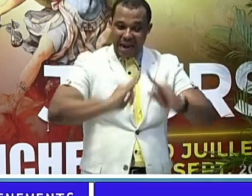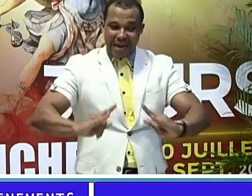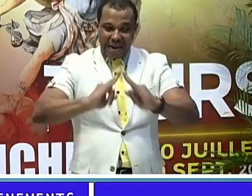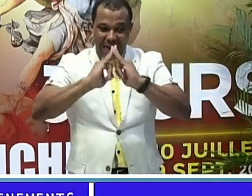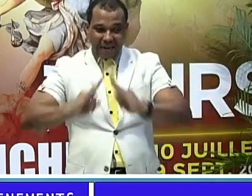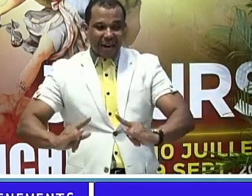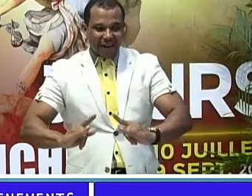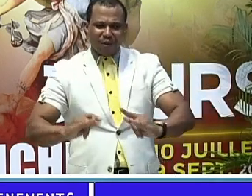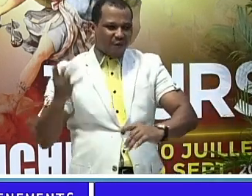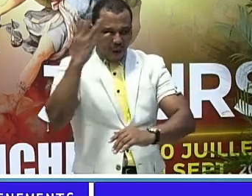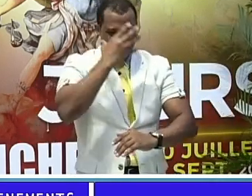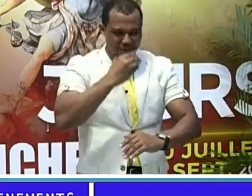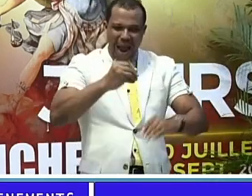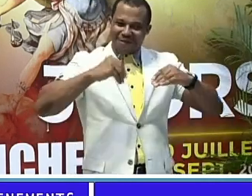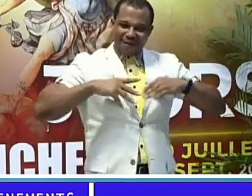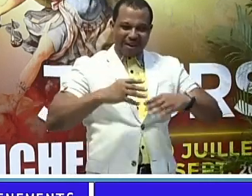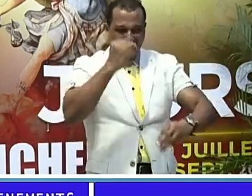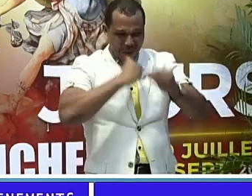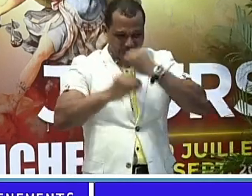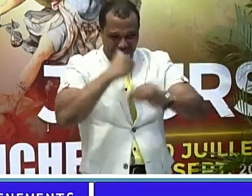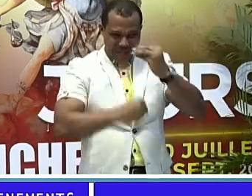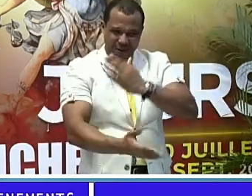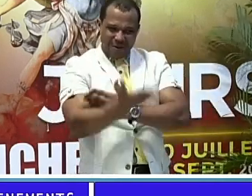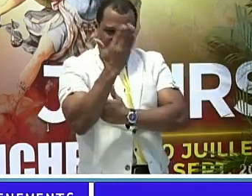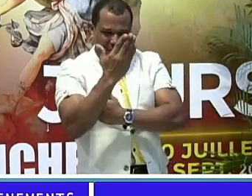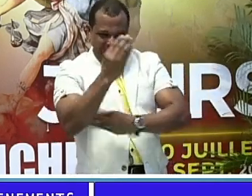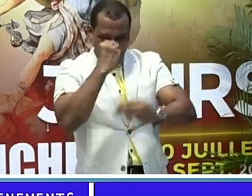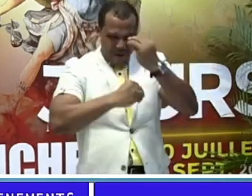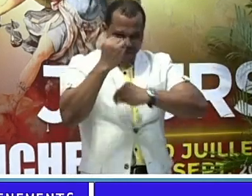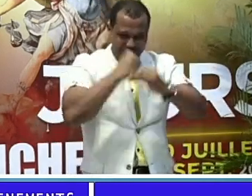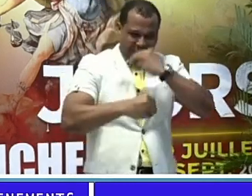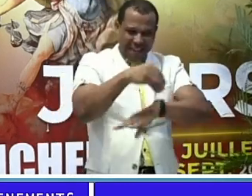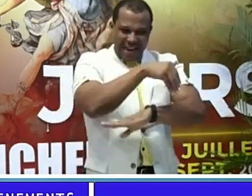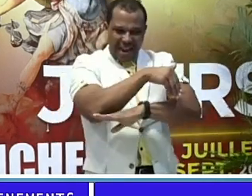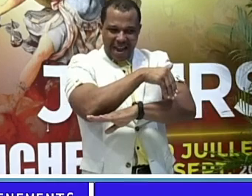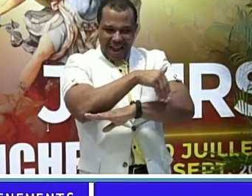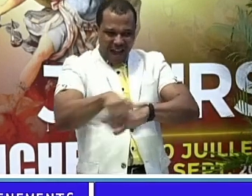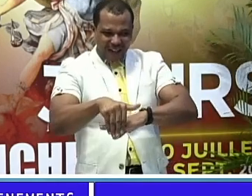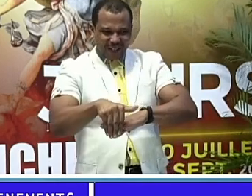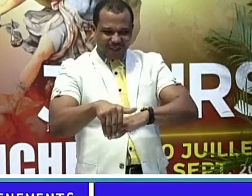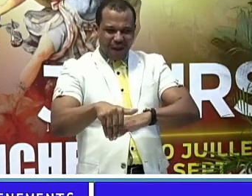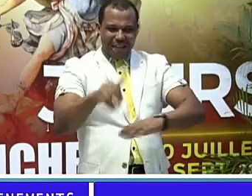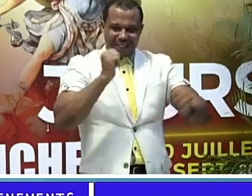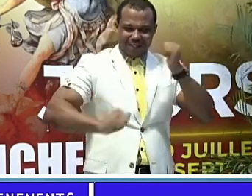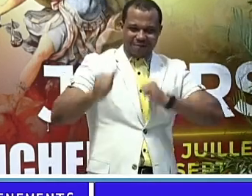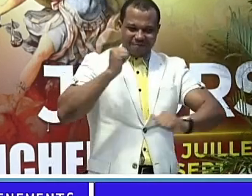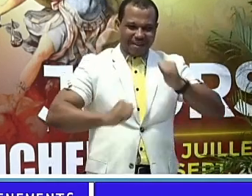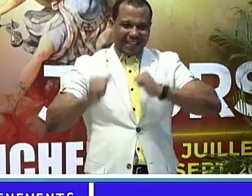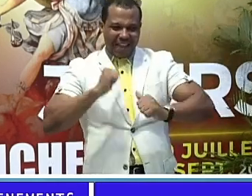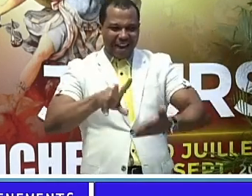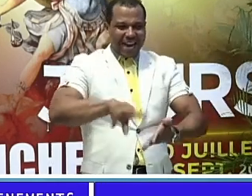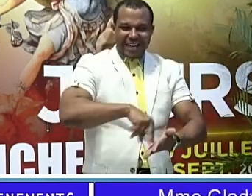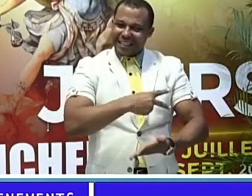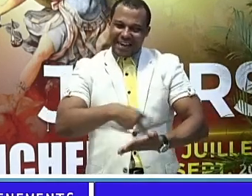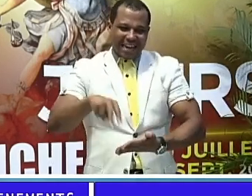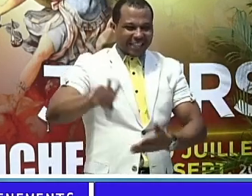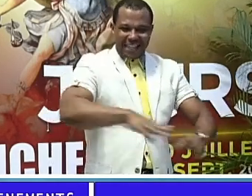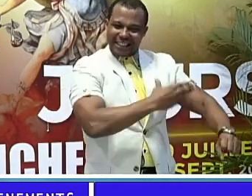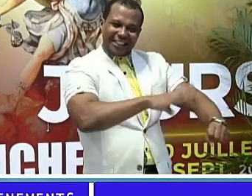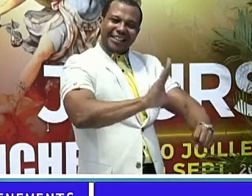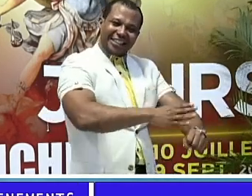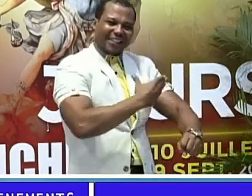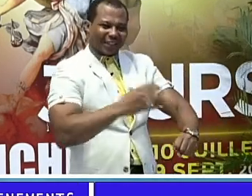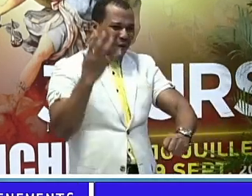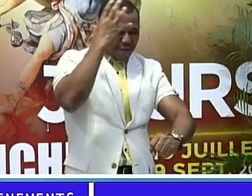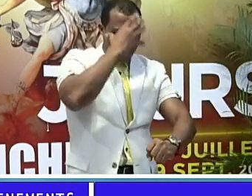belle fête. Déjeuner, dîner, spectacle en l'honneur de fille elle moins. Elisabeth Boucher, maman de Simba fait